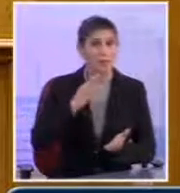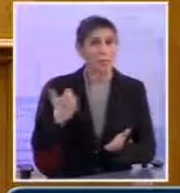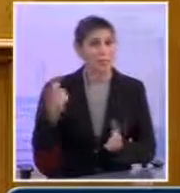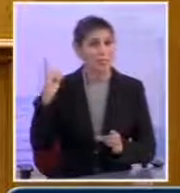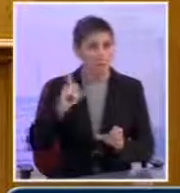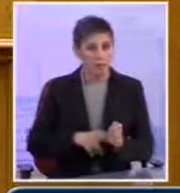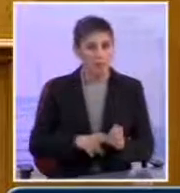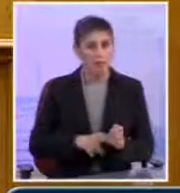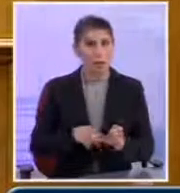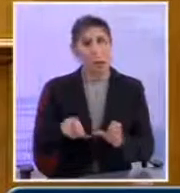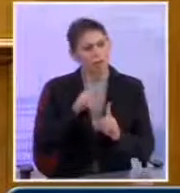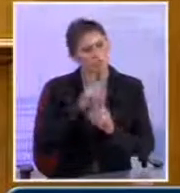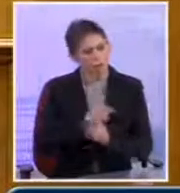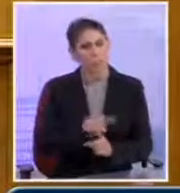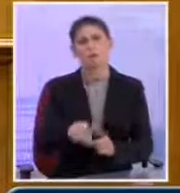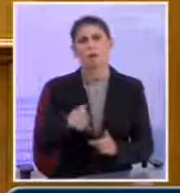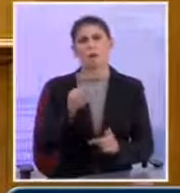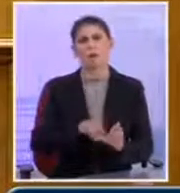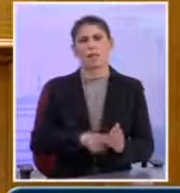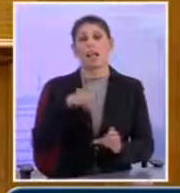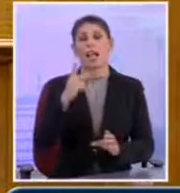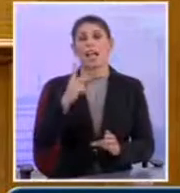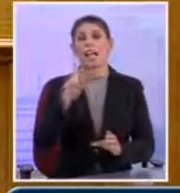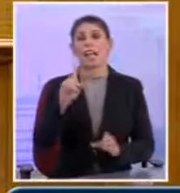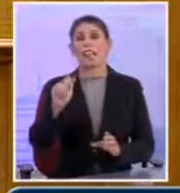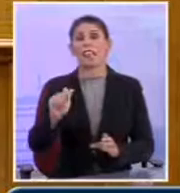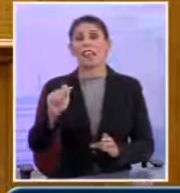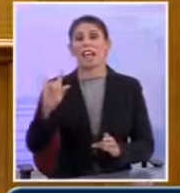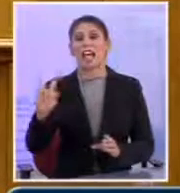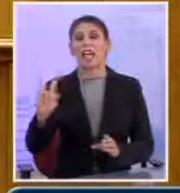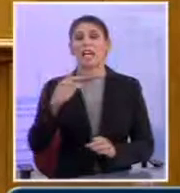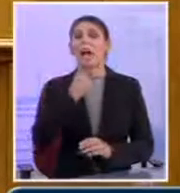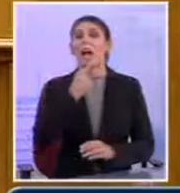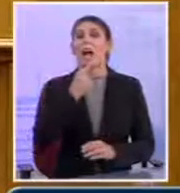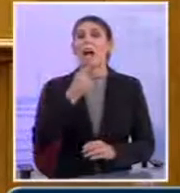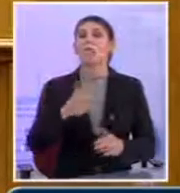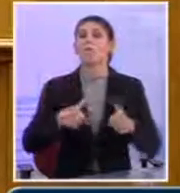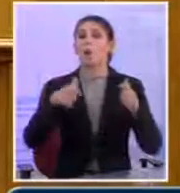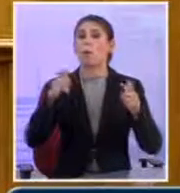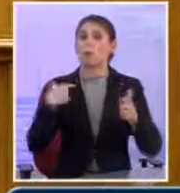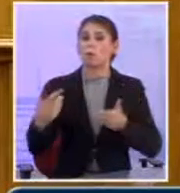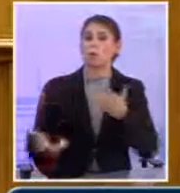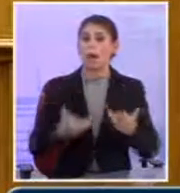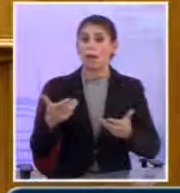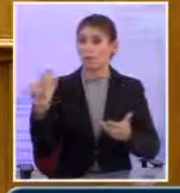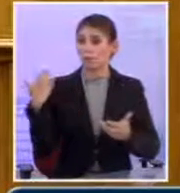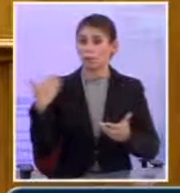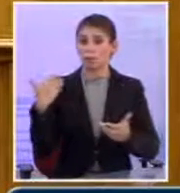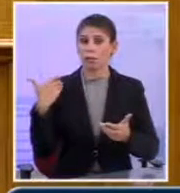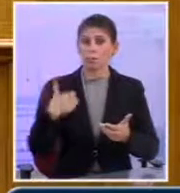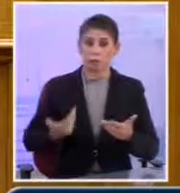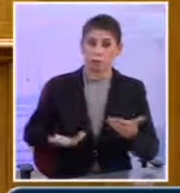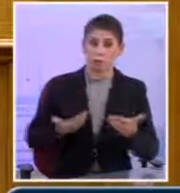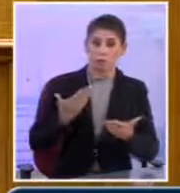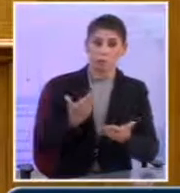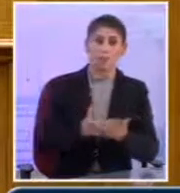εταιρεία, συγκεκριμένη εταιρεία, το ΚΔΑΙ στον Ασπρόπυργο, που κάει και προσφάτως, μόλις ανακαταθέσαμε